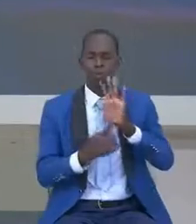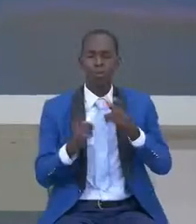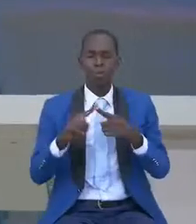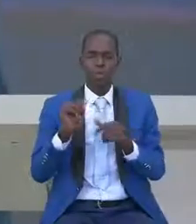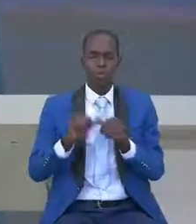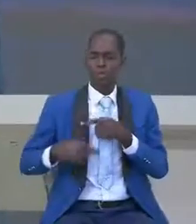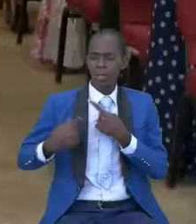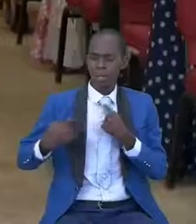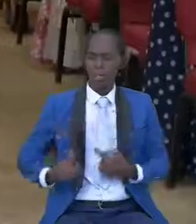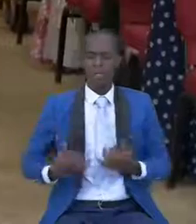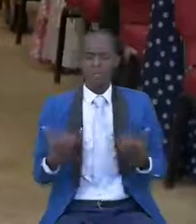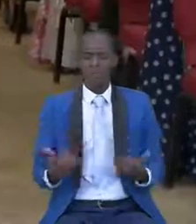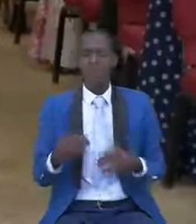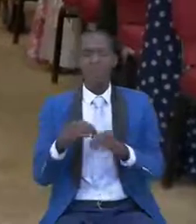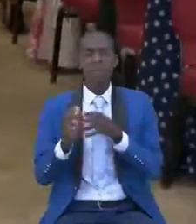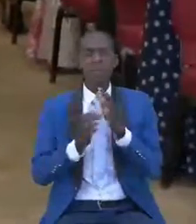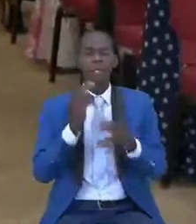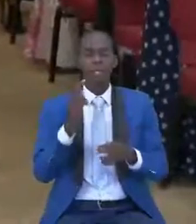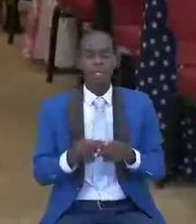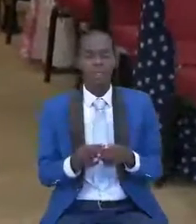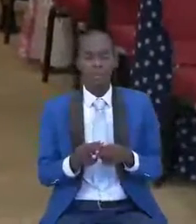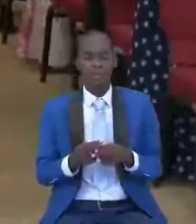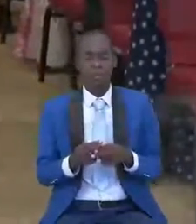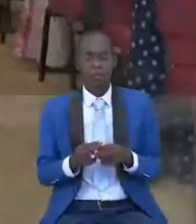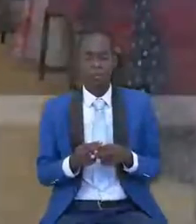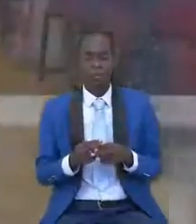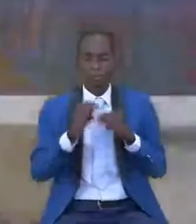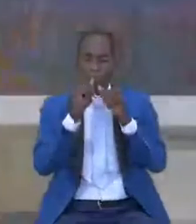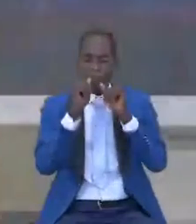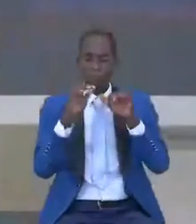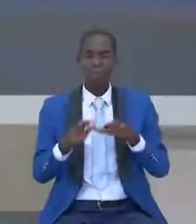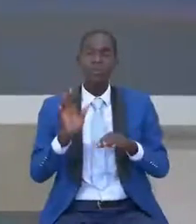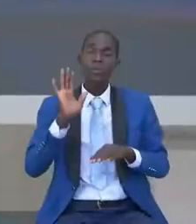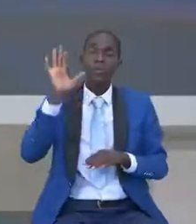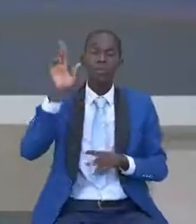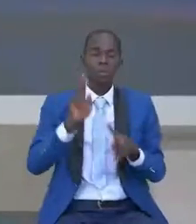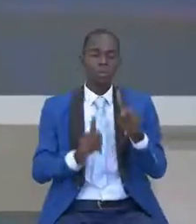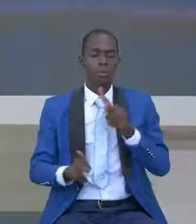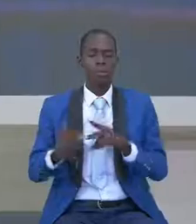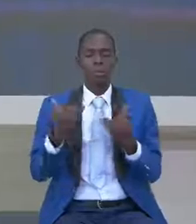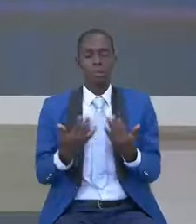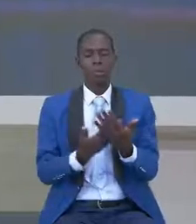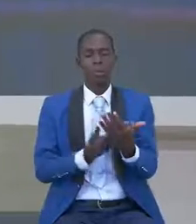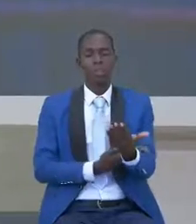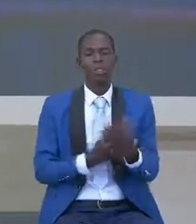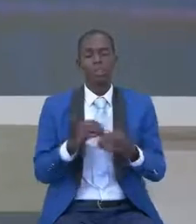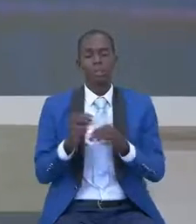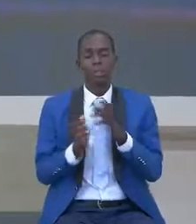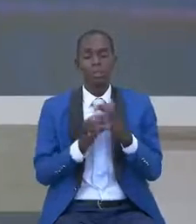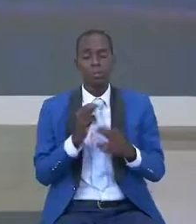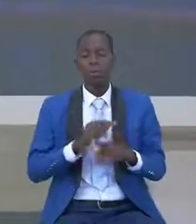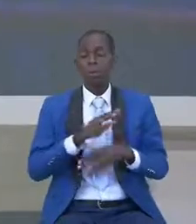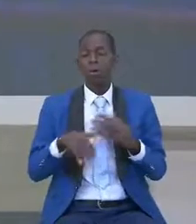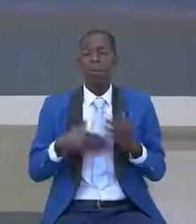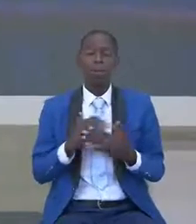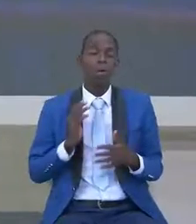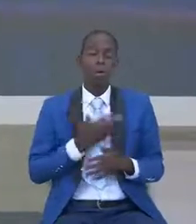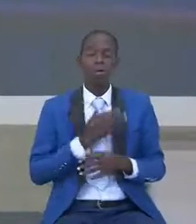au nom de Jésus. Bénis ton peuple ce matin. Tous nos ministres, tous